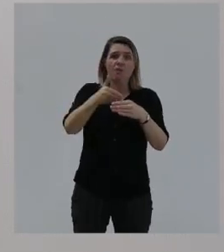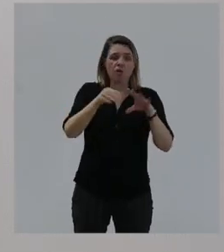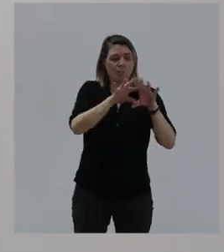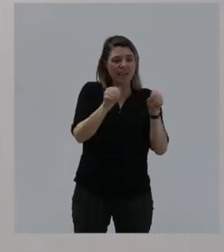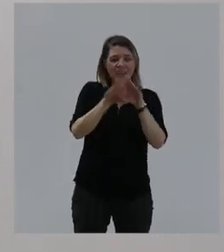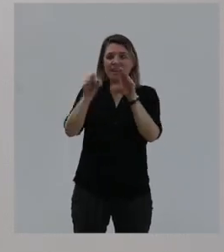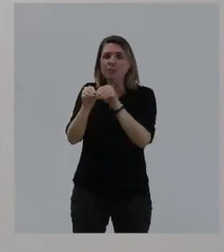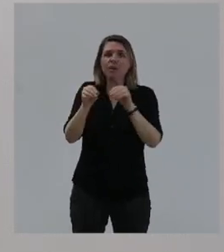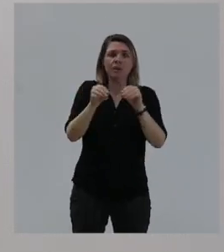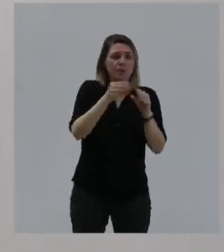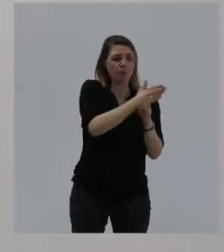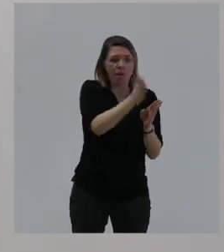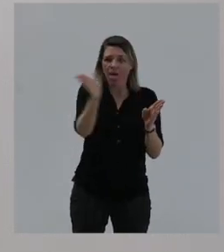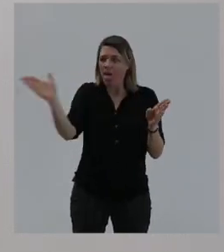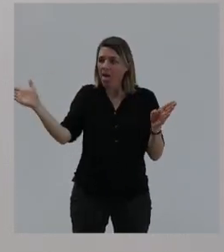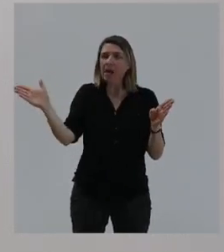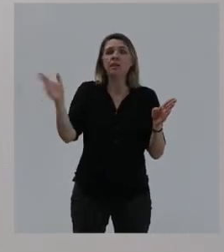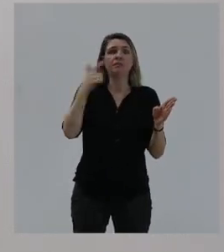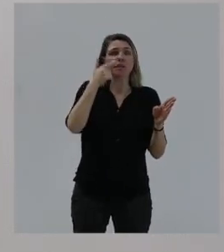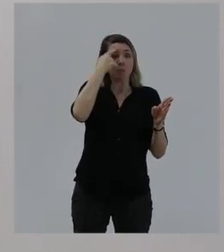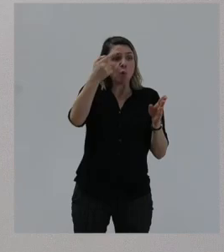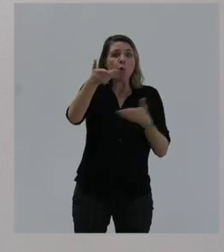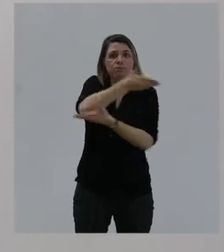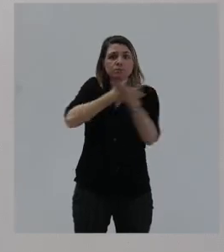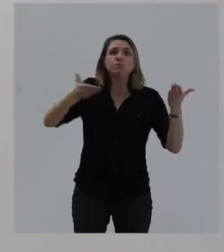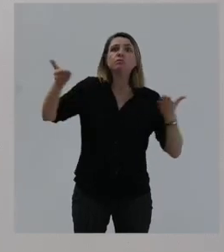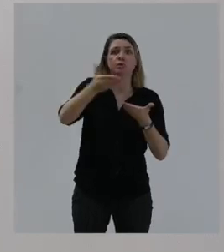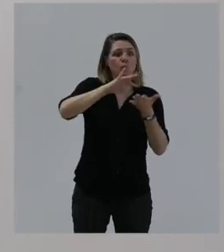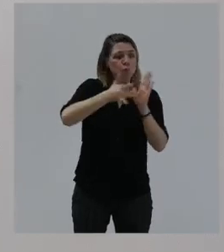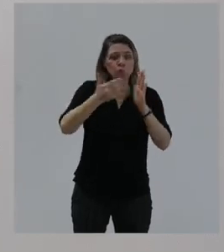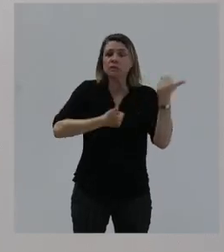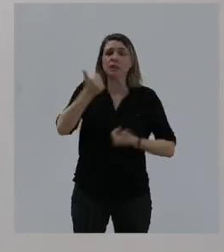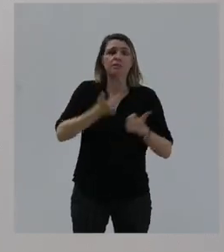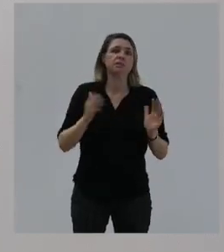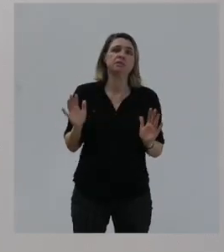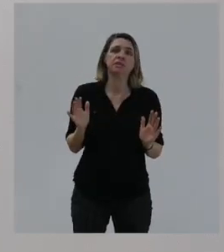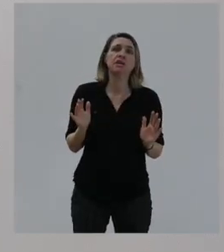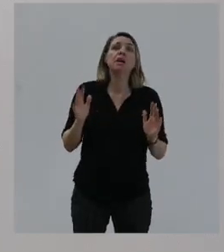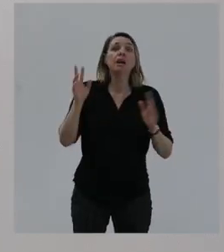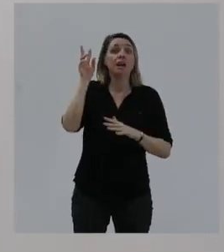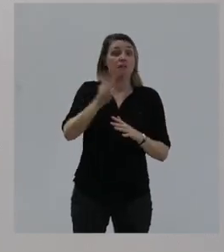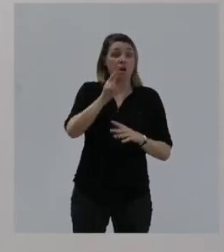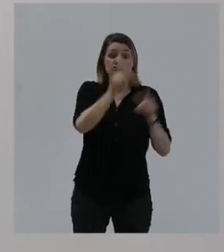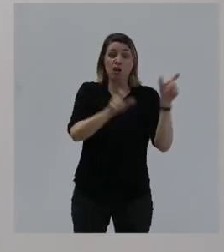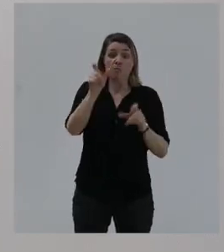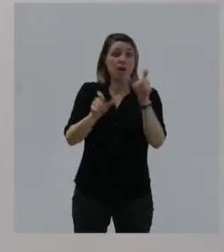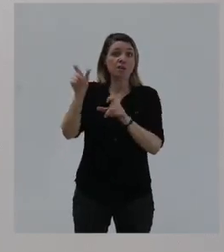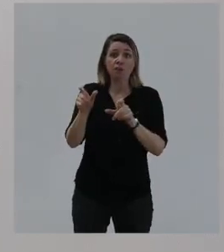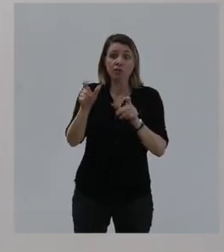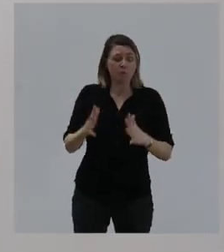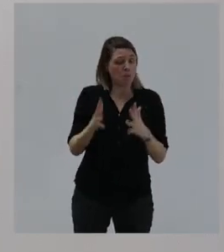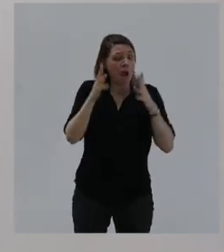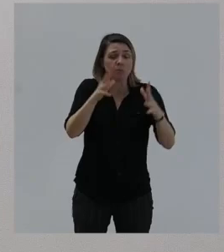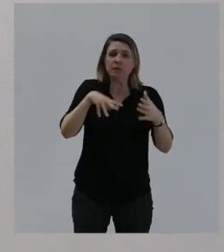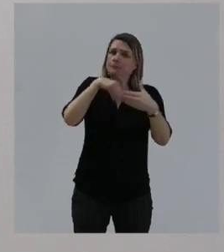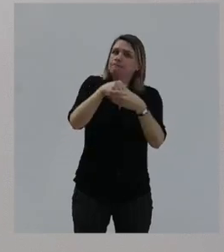équipes transversales qui associent les composantes, les services en question. Et je voudrais dire tous les acteurs qui sont impliqués dans